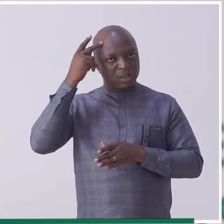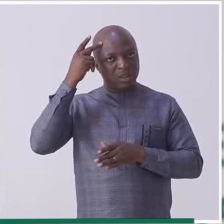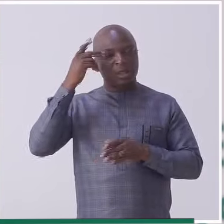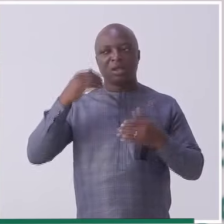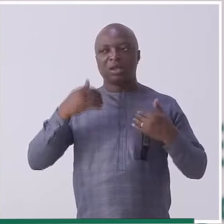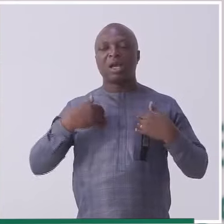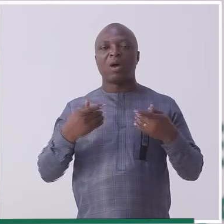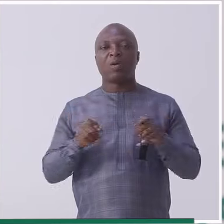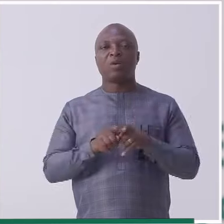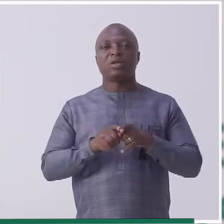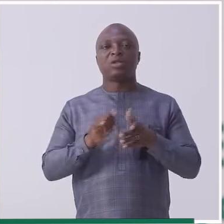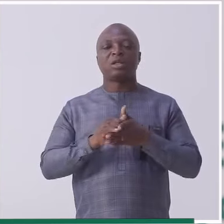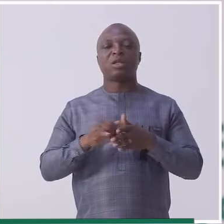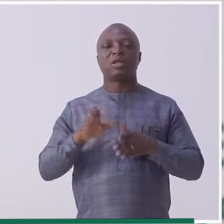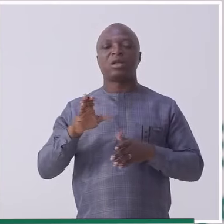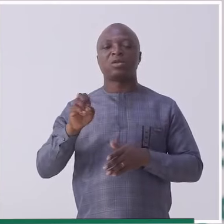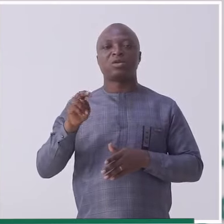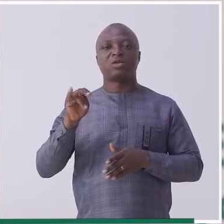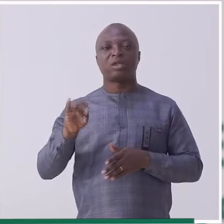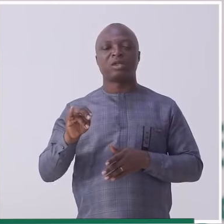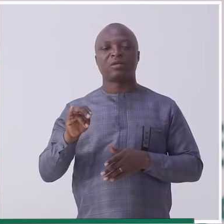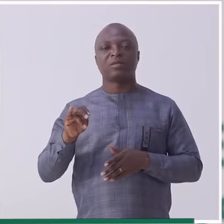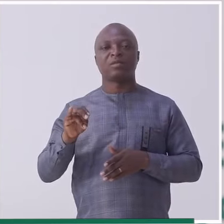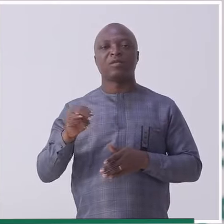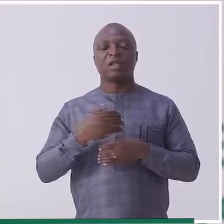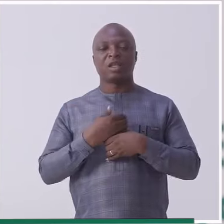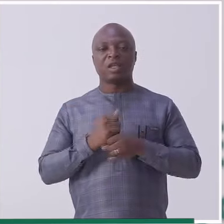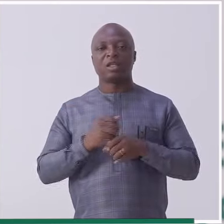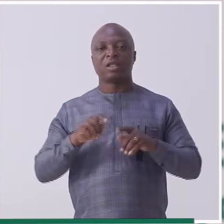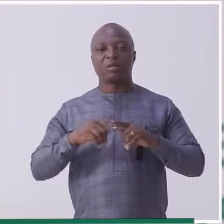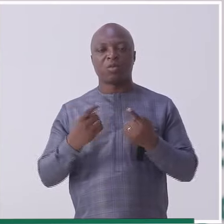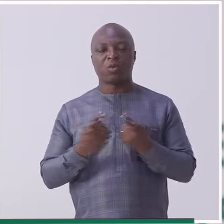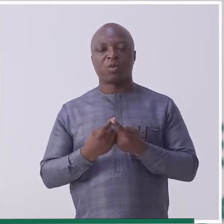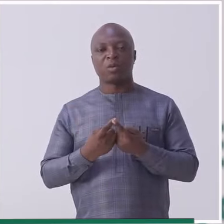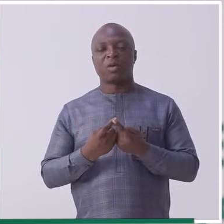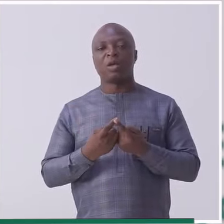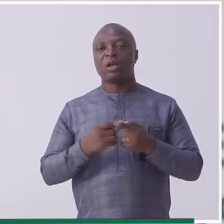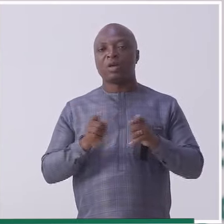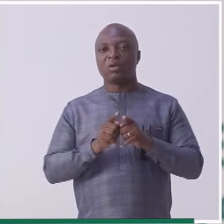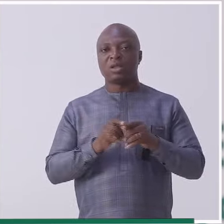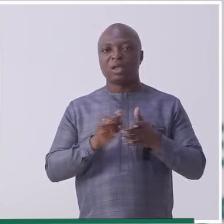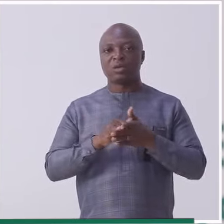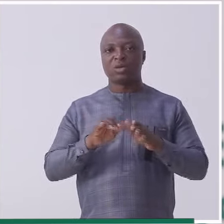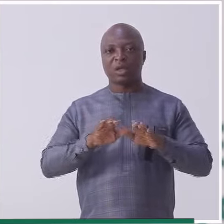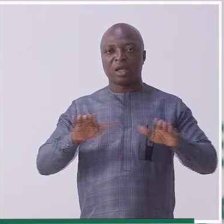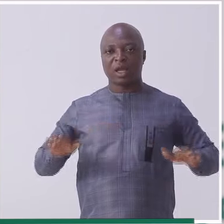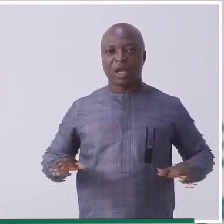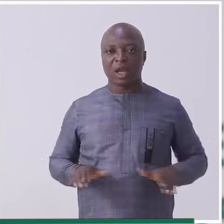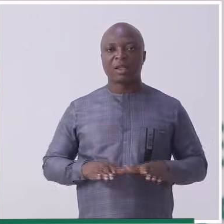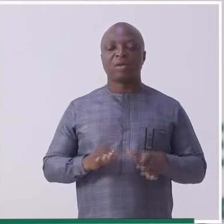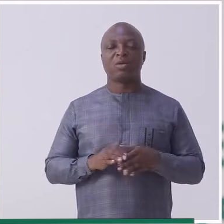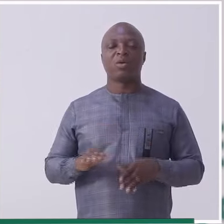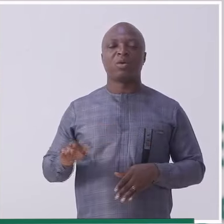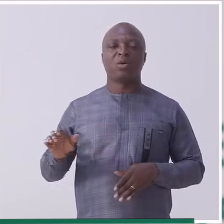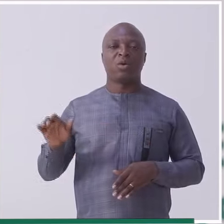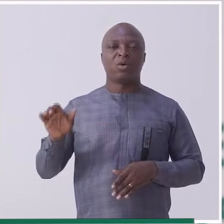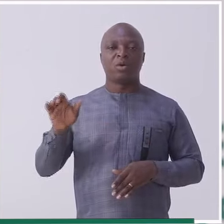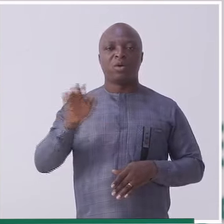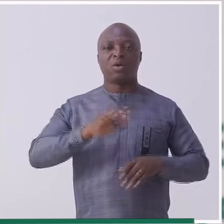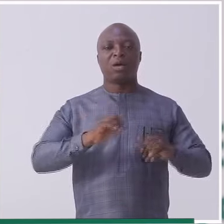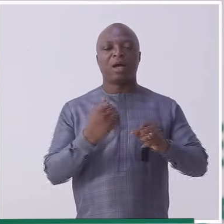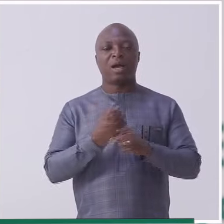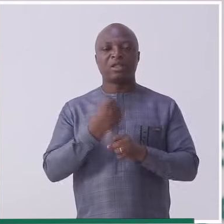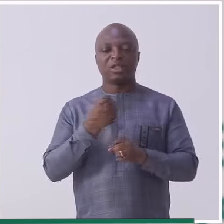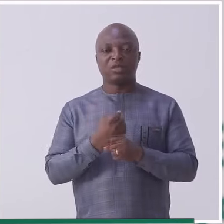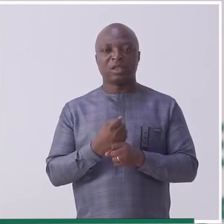y a également la Commission électorale nationale indépendante et ses démembrements qui, dans le cadre de leur